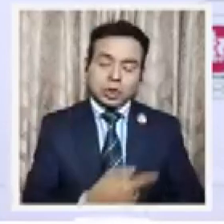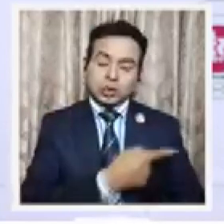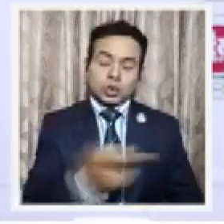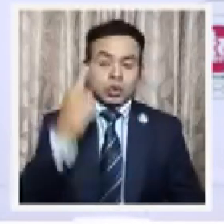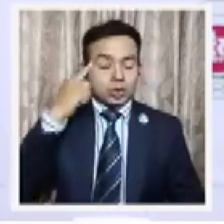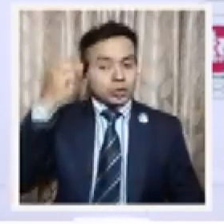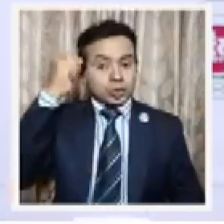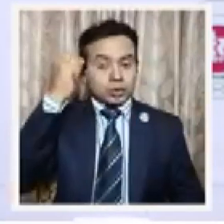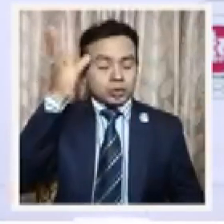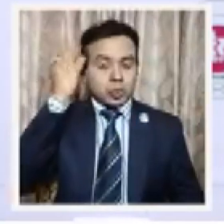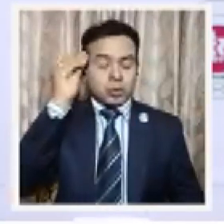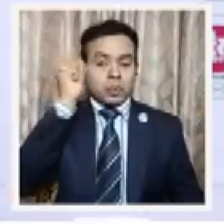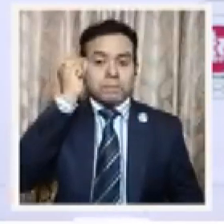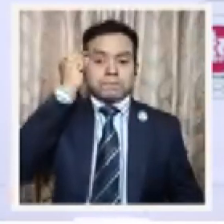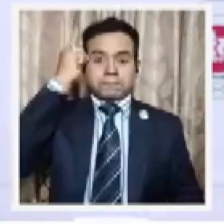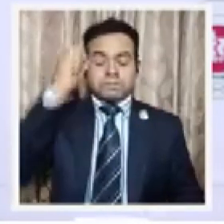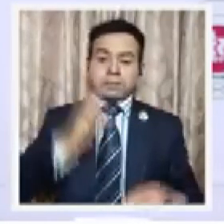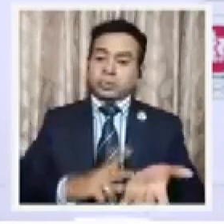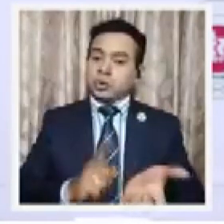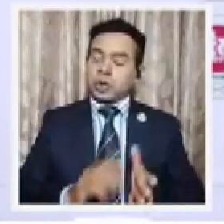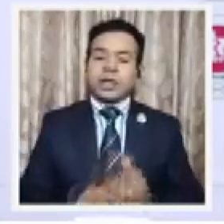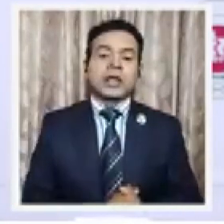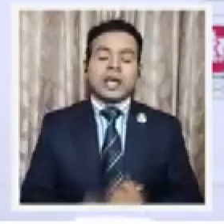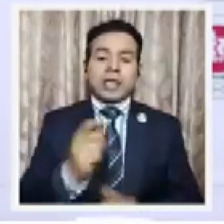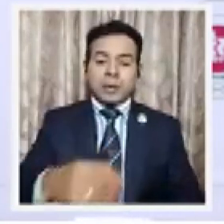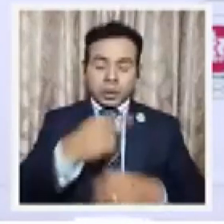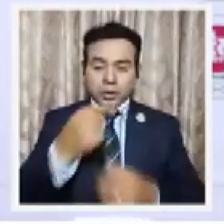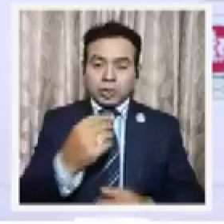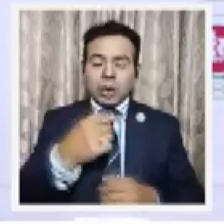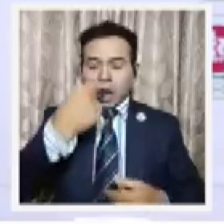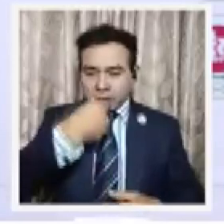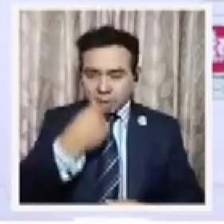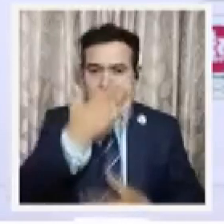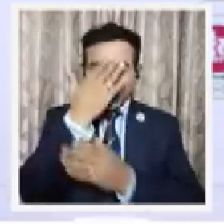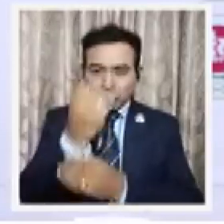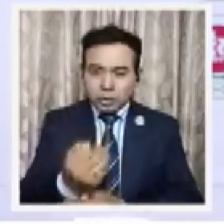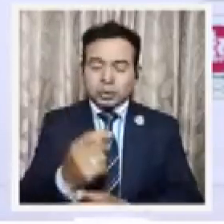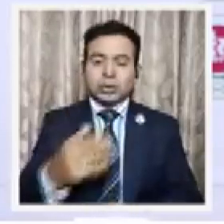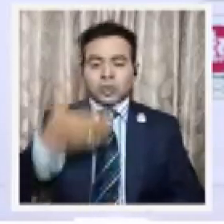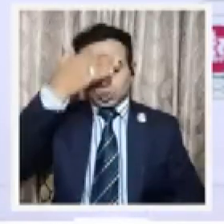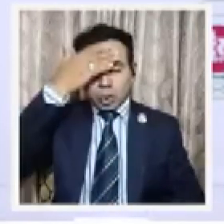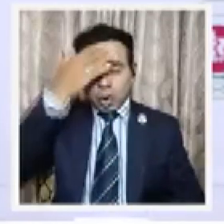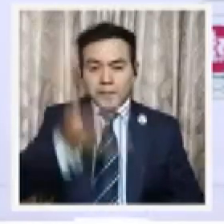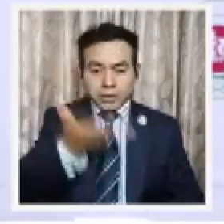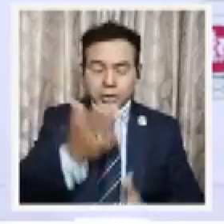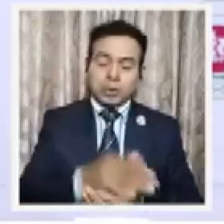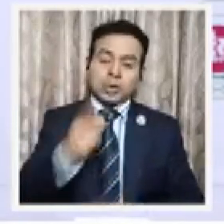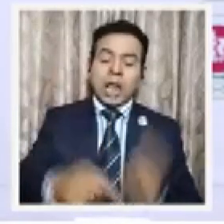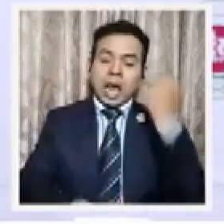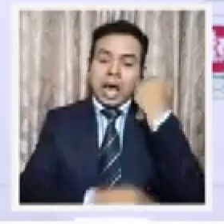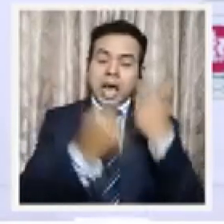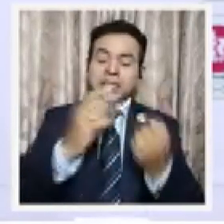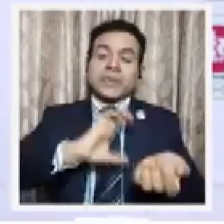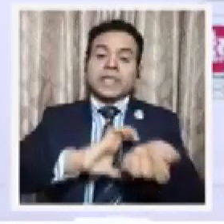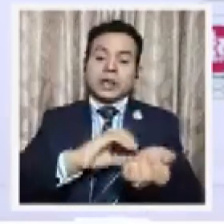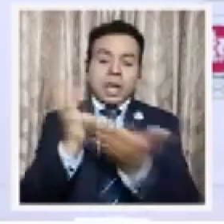দরকার, যারা সেবা দিচ্ছেন, যারা সেবা নিচ্ছেন এবং যারা সেবার জন্য আছেন, প্রত্যেকেই সচেতন হন, সতর্ক থাকুন এবং নমুনা আপনারা